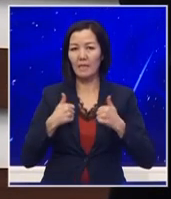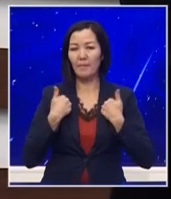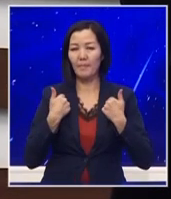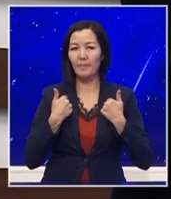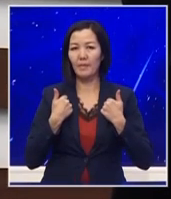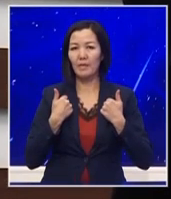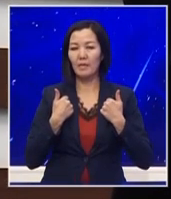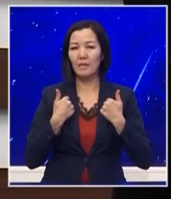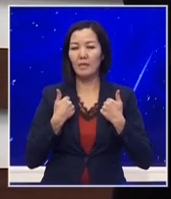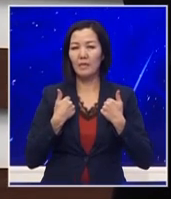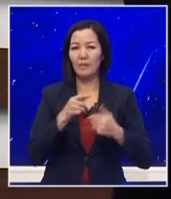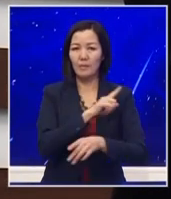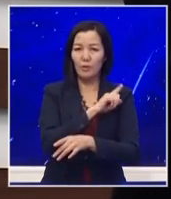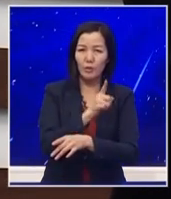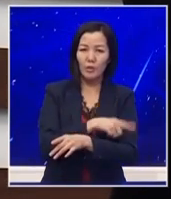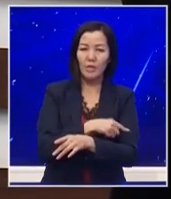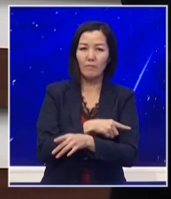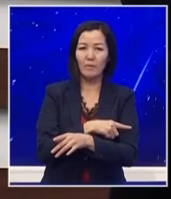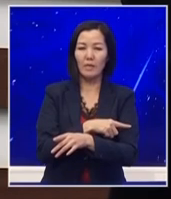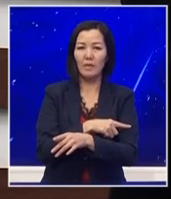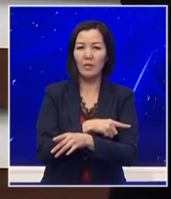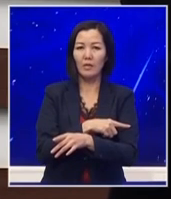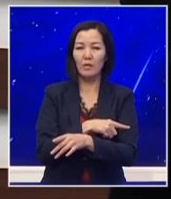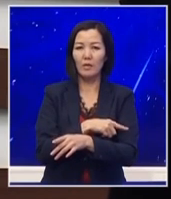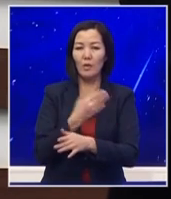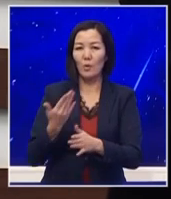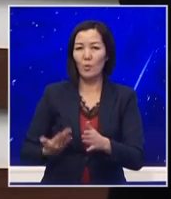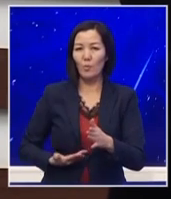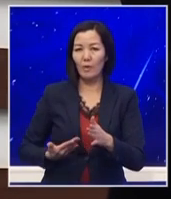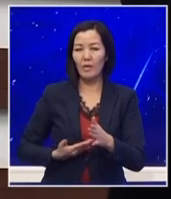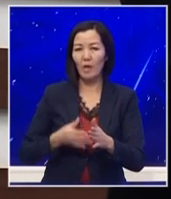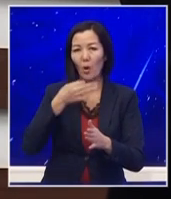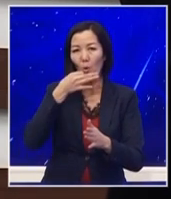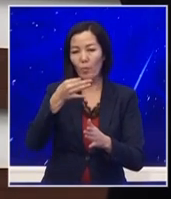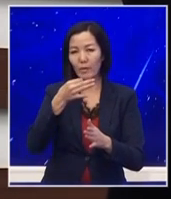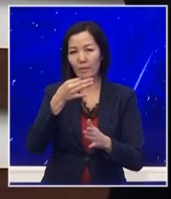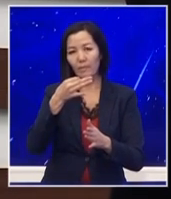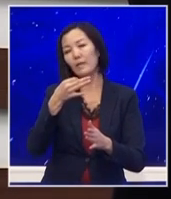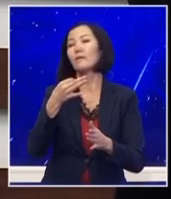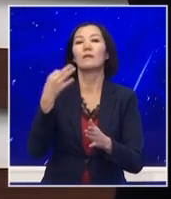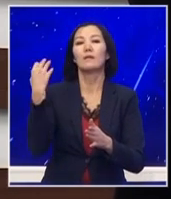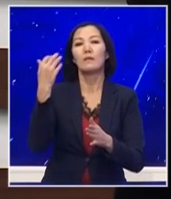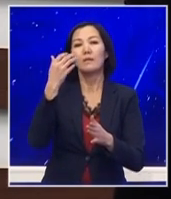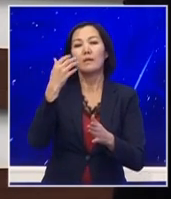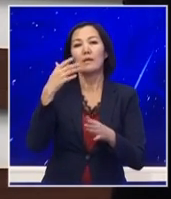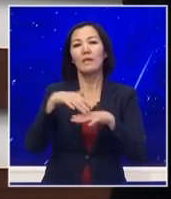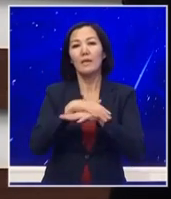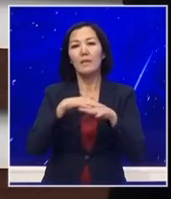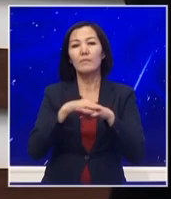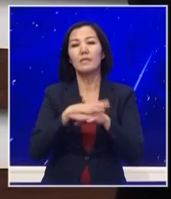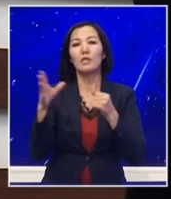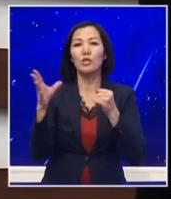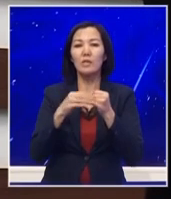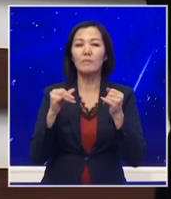бар жігерімді, бар өзімнің өмірлік тәжірибемді осы еліміздің,